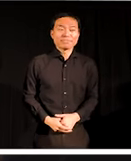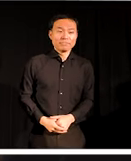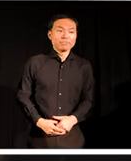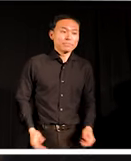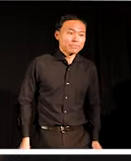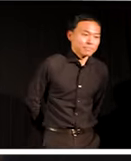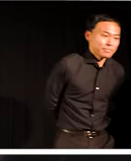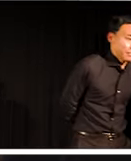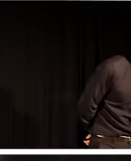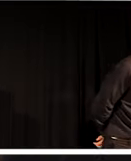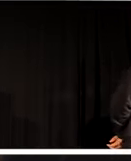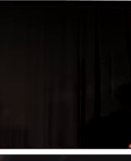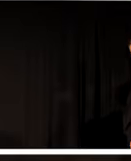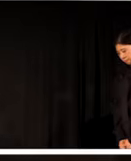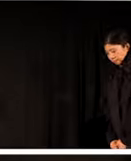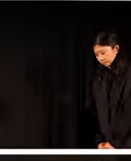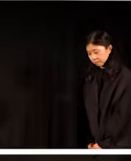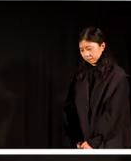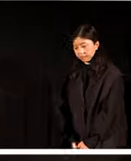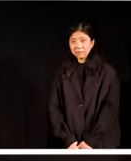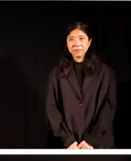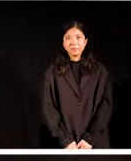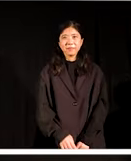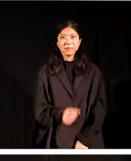ますよろしくお願いし